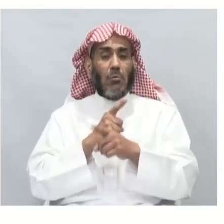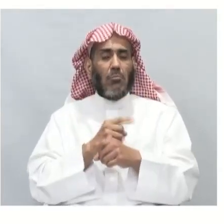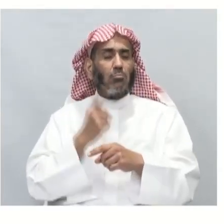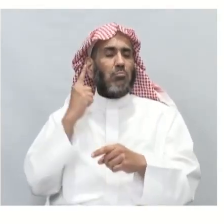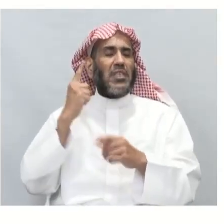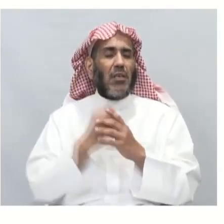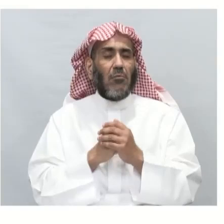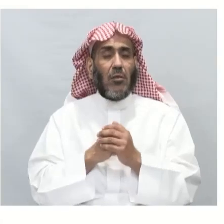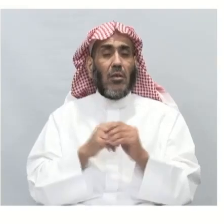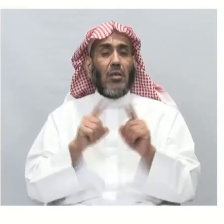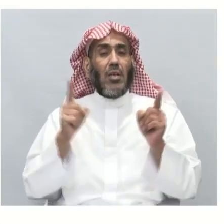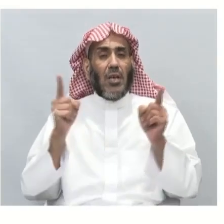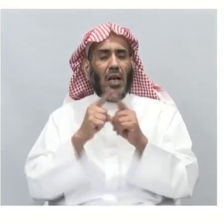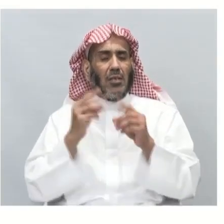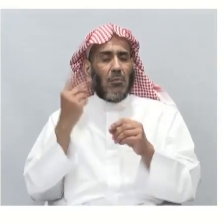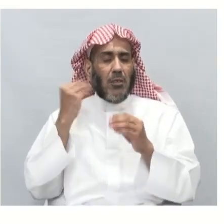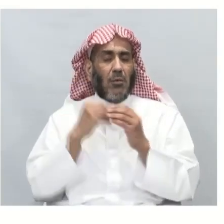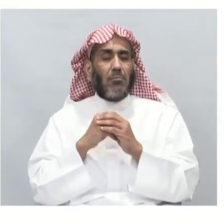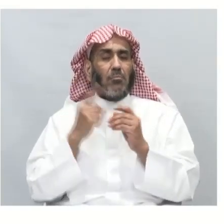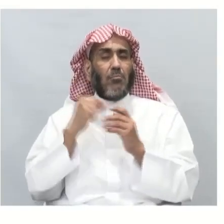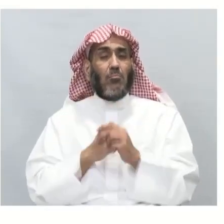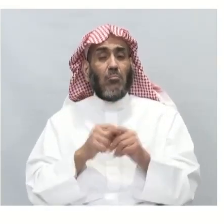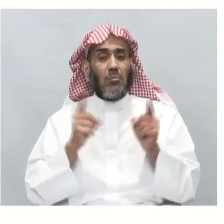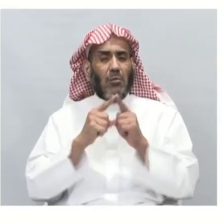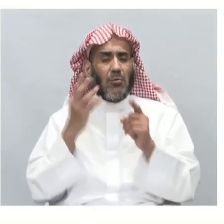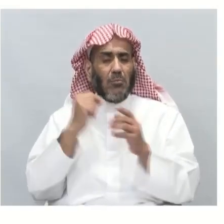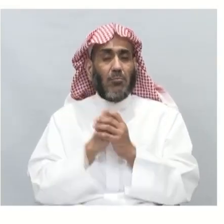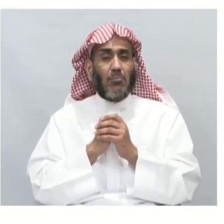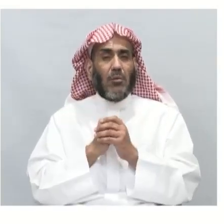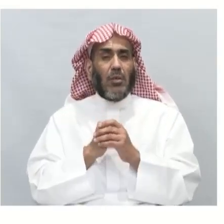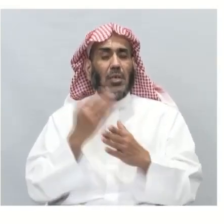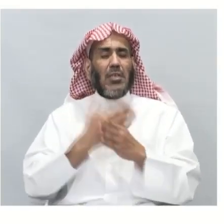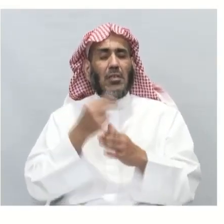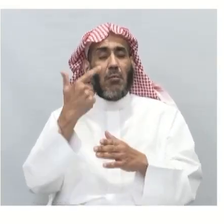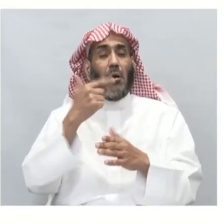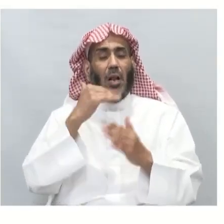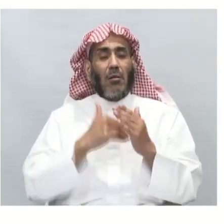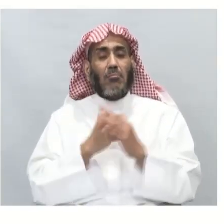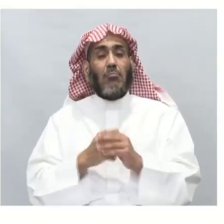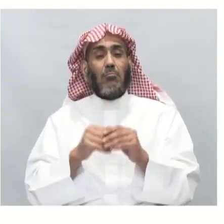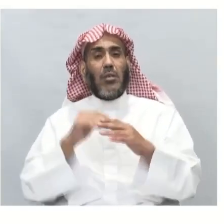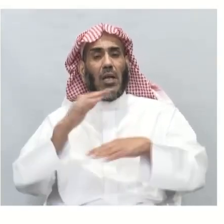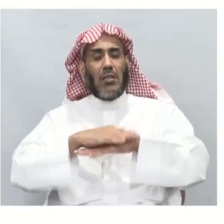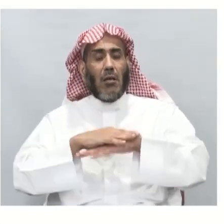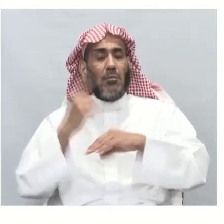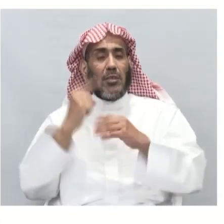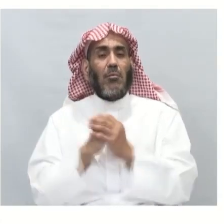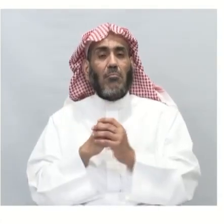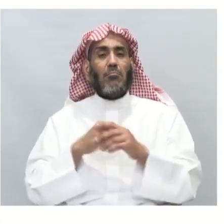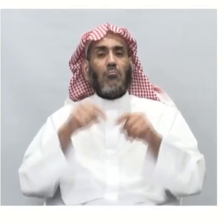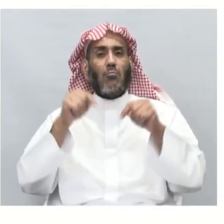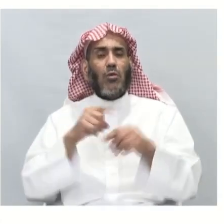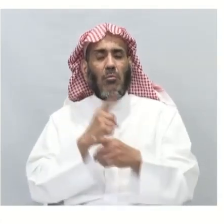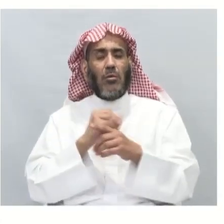بانصات لخص ما تسمع لخص مما تسمع سبعه على الاقل من اداب الاستماع هنا